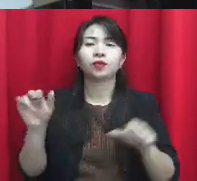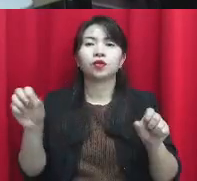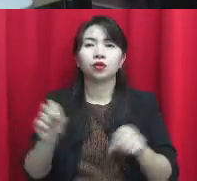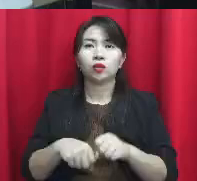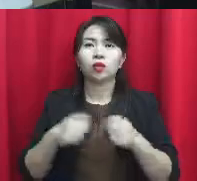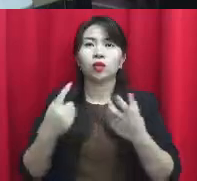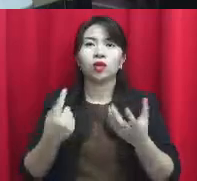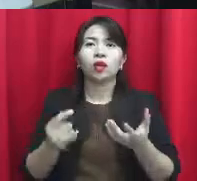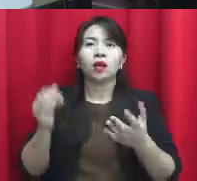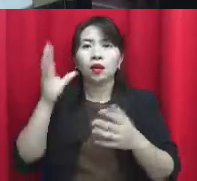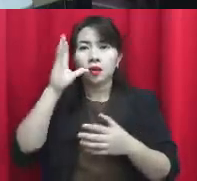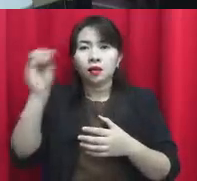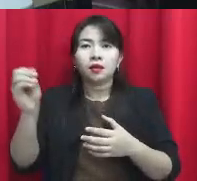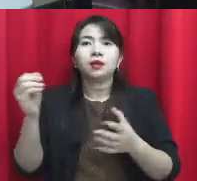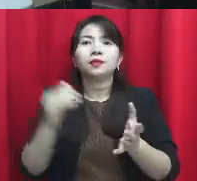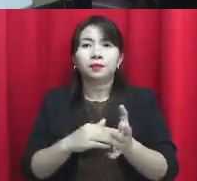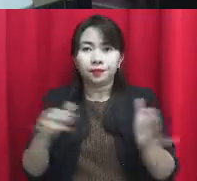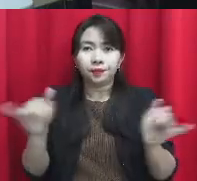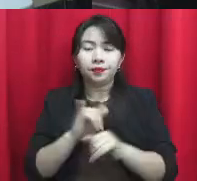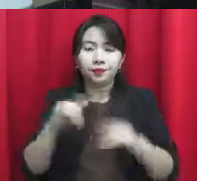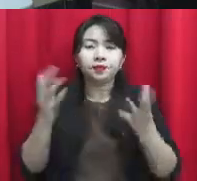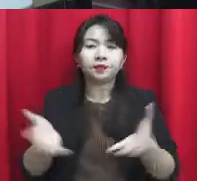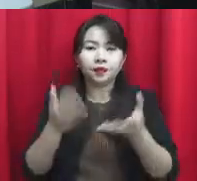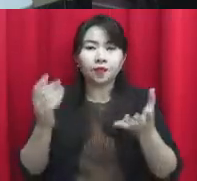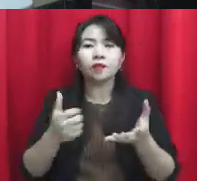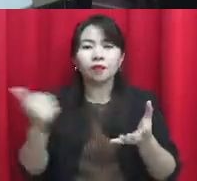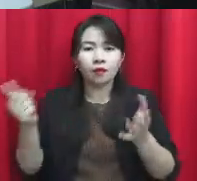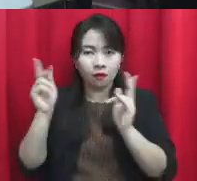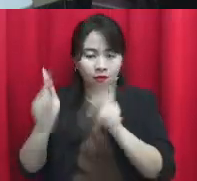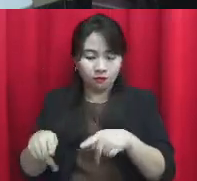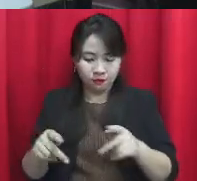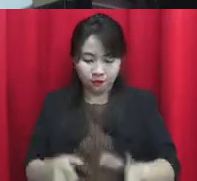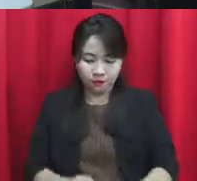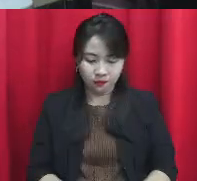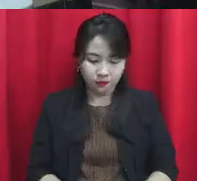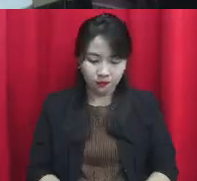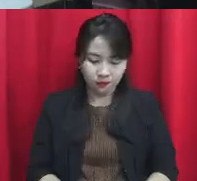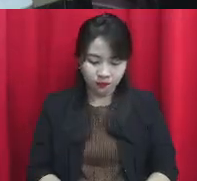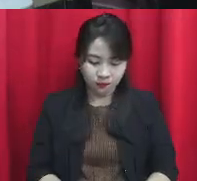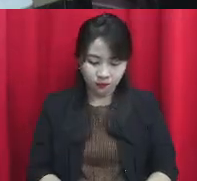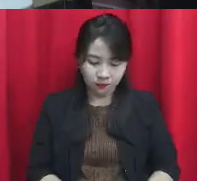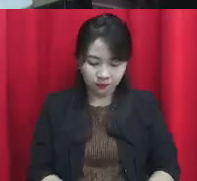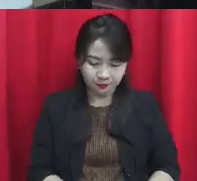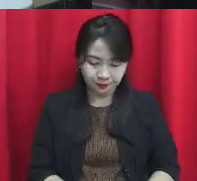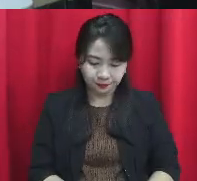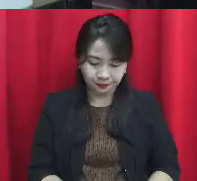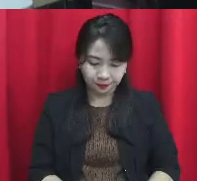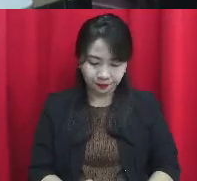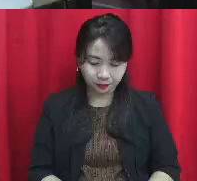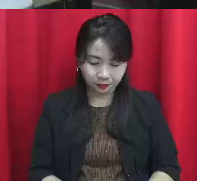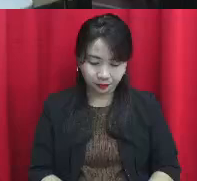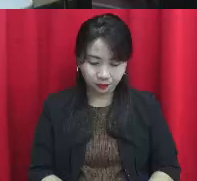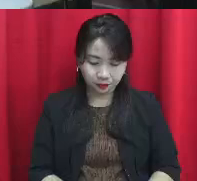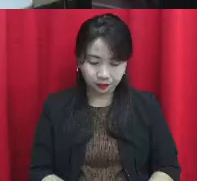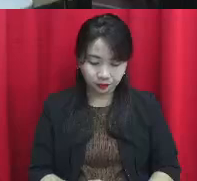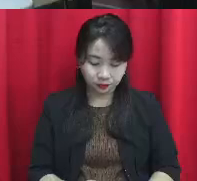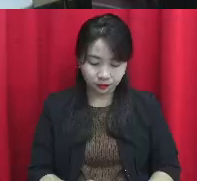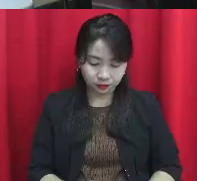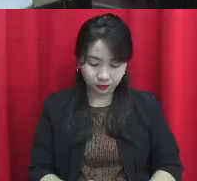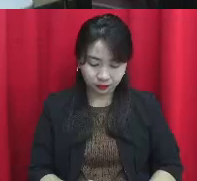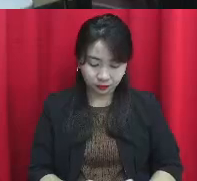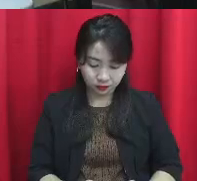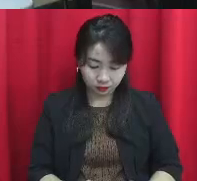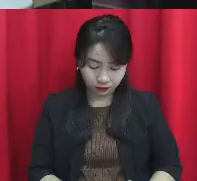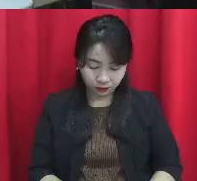the countenance of his friend So makikita niyo po dito This is a a Familiar passage a Familiar illustration that you cannot